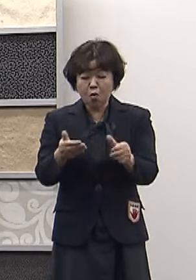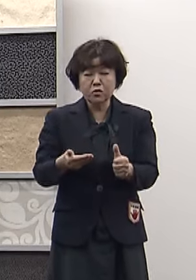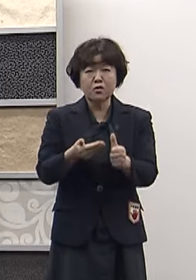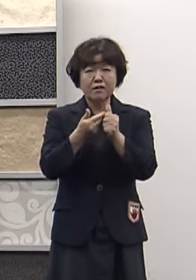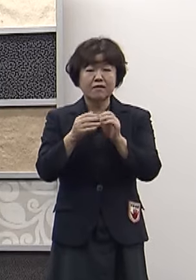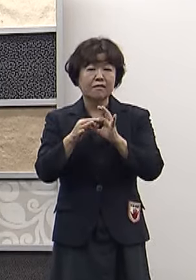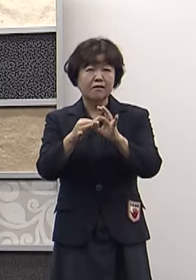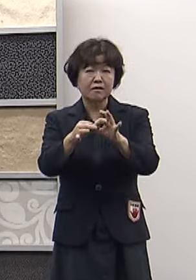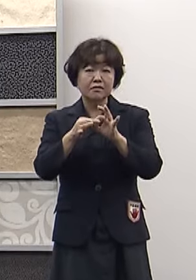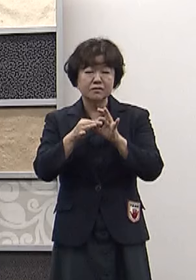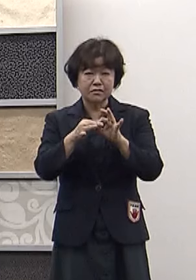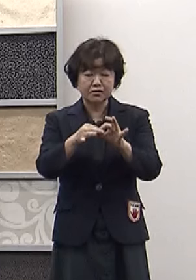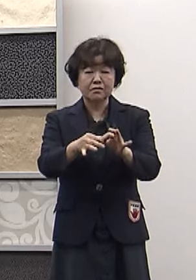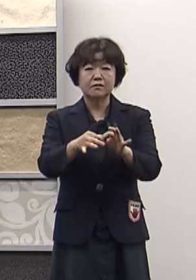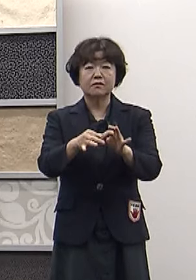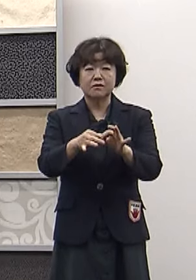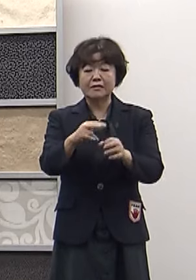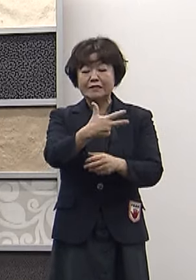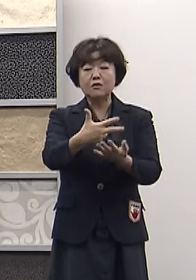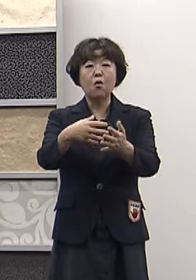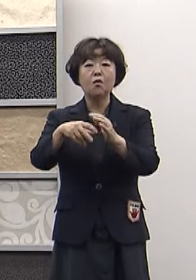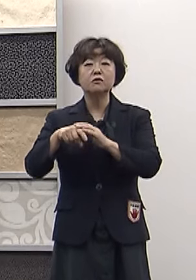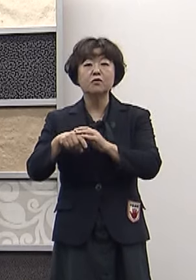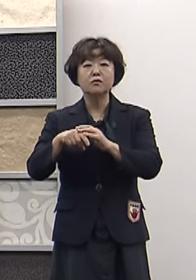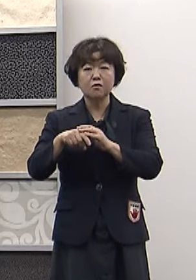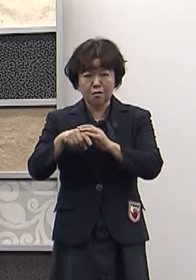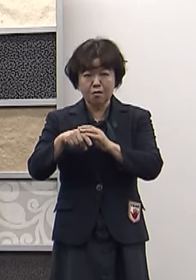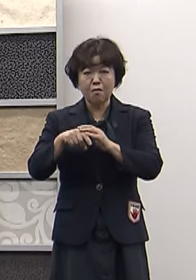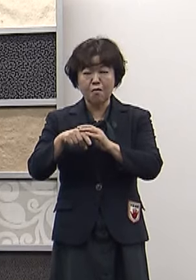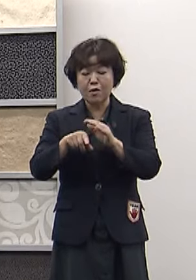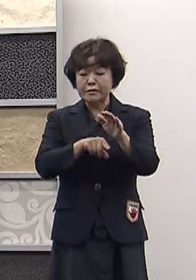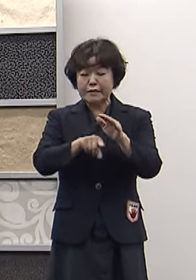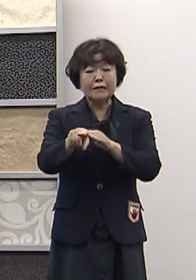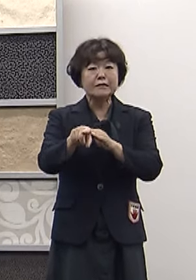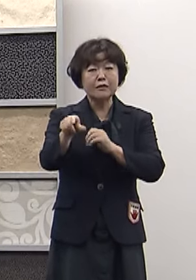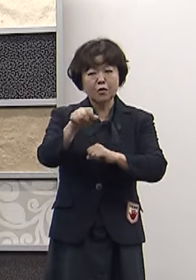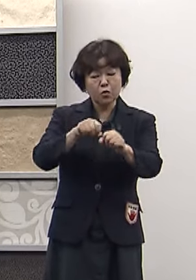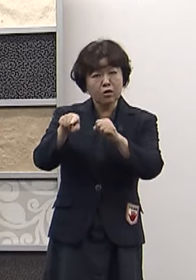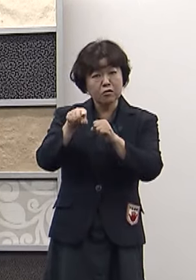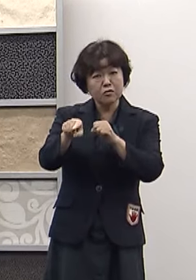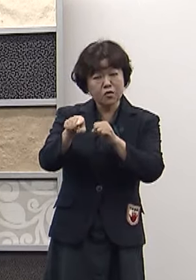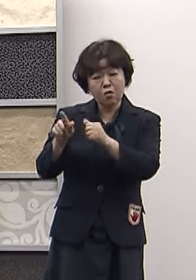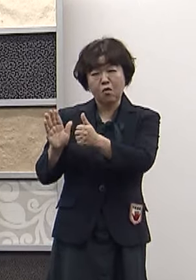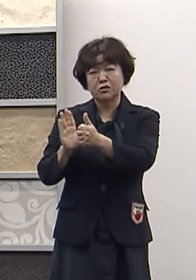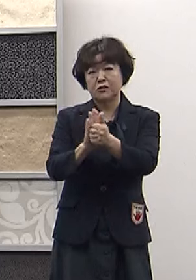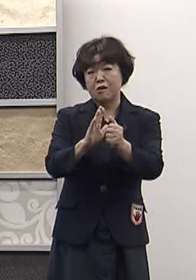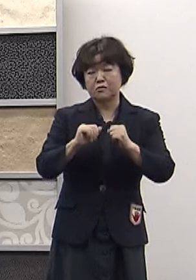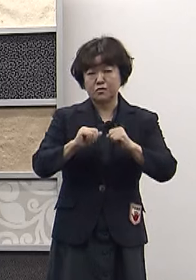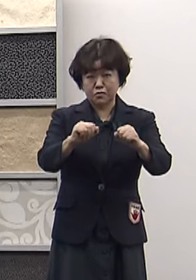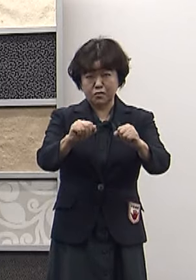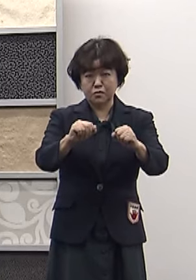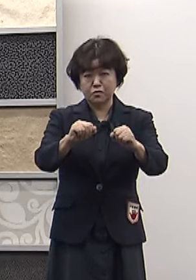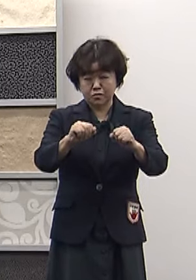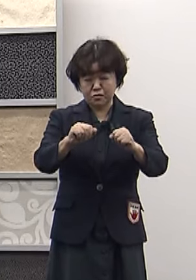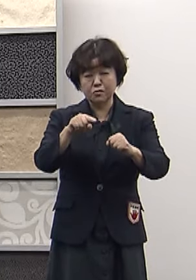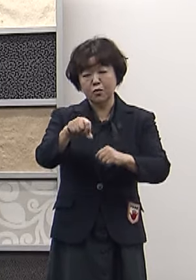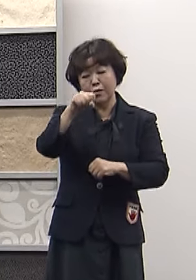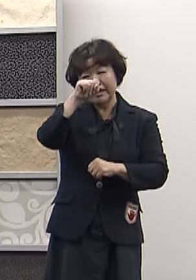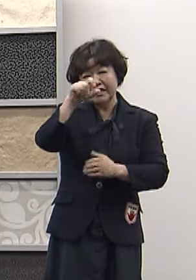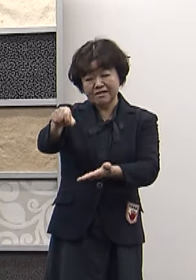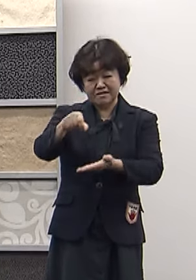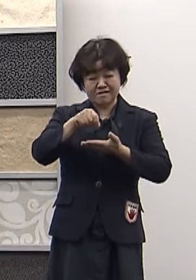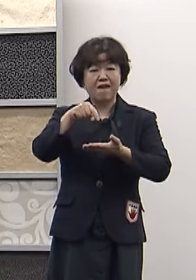関する、市町村の先進的な取り組み、これをしっかりと支援をすることとし、うち優良事例につきまし